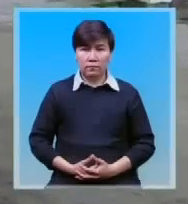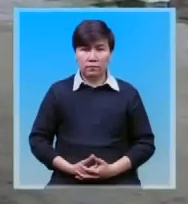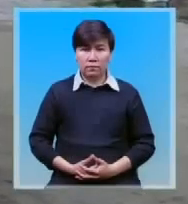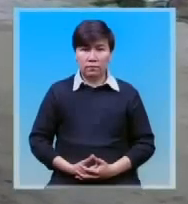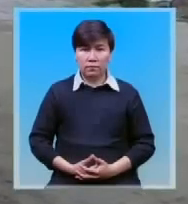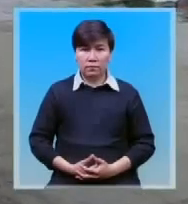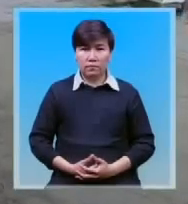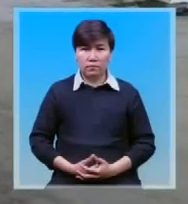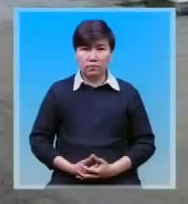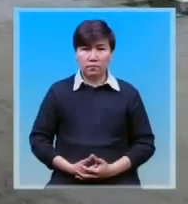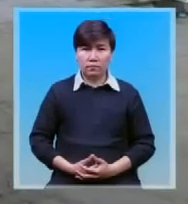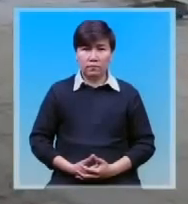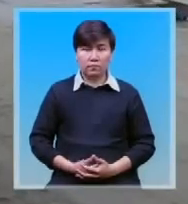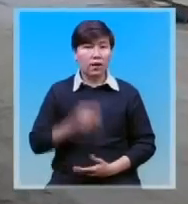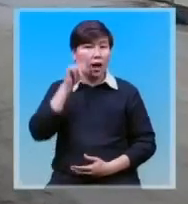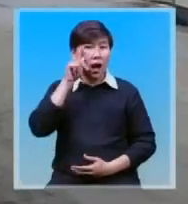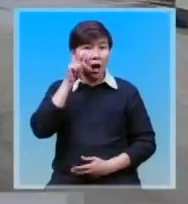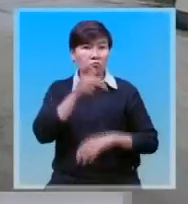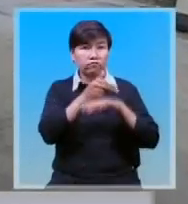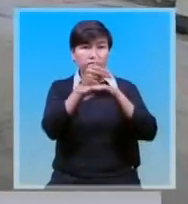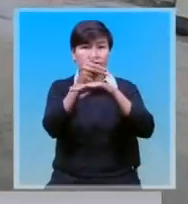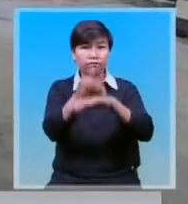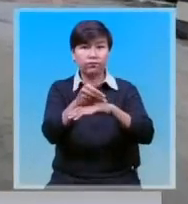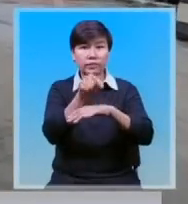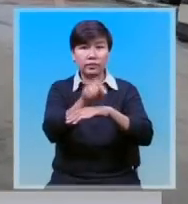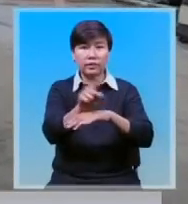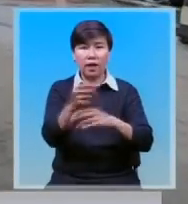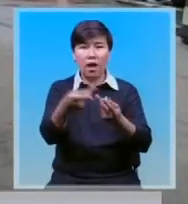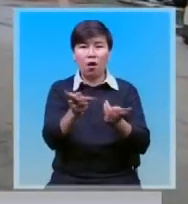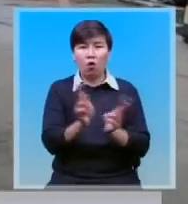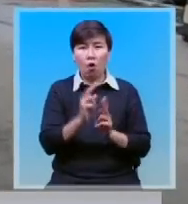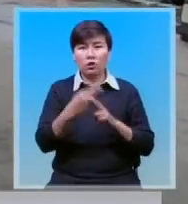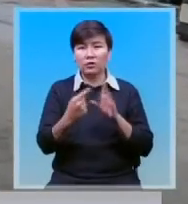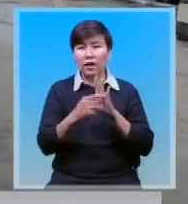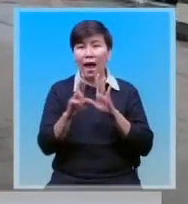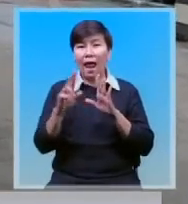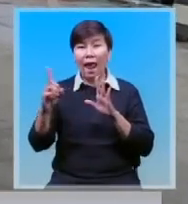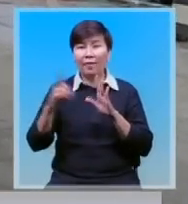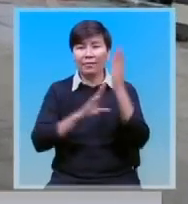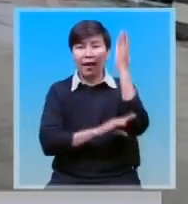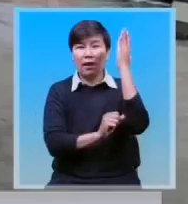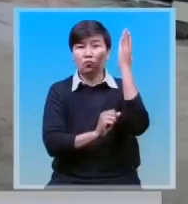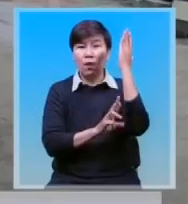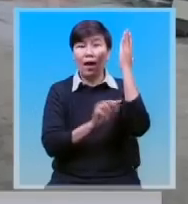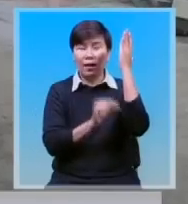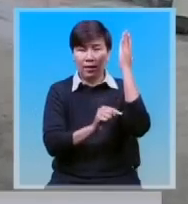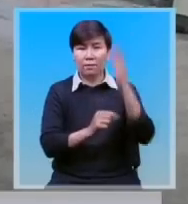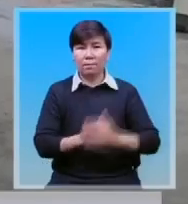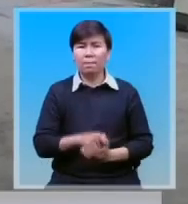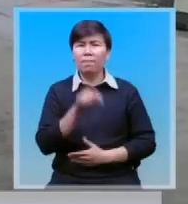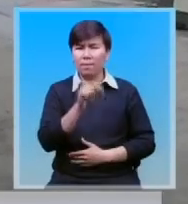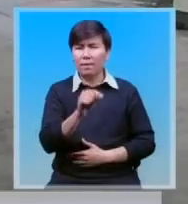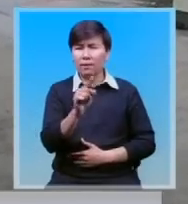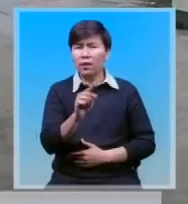ค่ะตอนนี้นะคะทีมข่าวของเราก็มาอยู่กันที่เกาะแรดนะคะตำบลบางสะอำเภอดอนสะจังหวัดสุราษฎร์ธานีซึ่งต้องบอกว่าเกาะแรดก็อาจจะเป็น